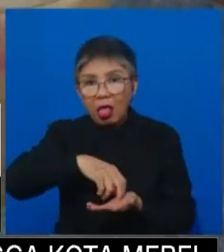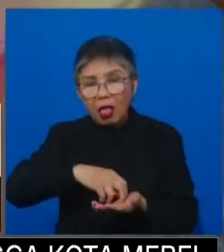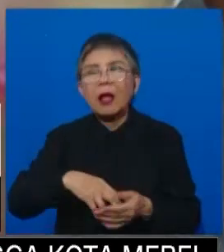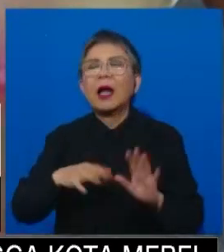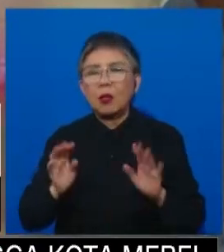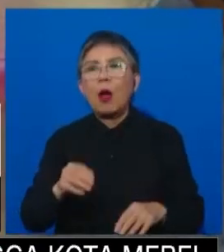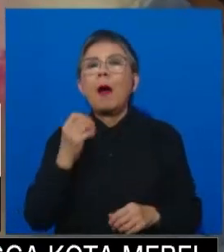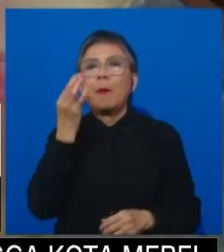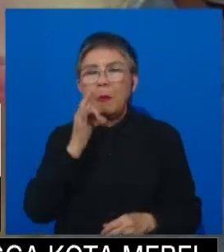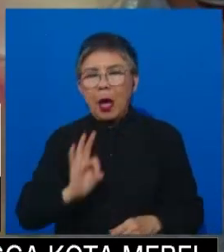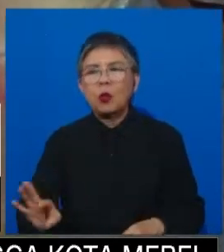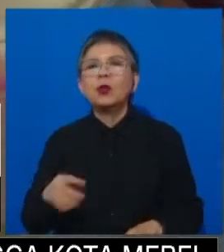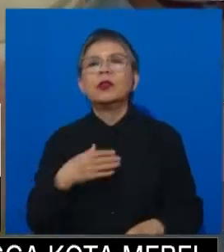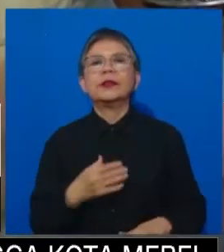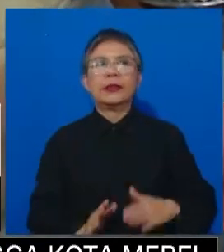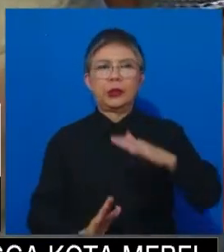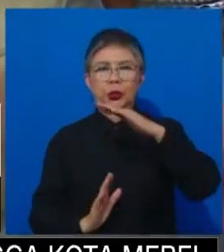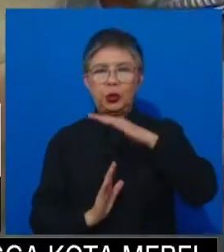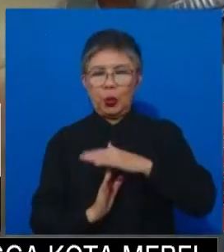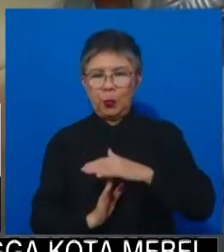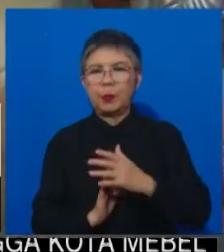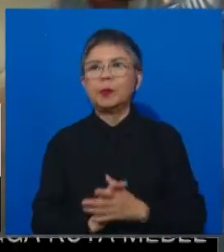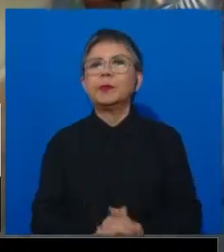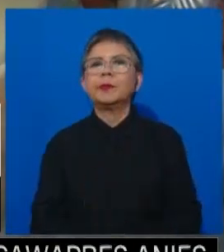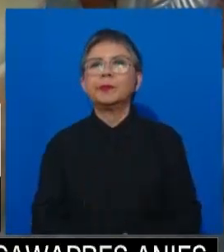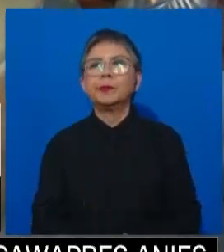berjalan menyusuri jalanan ibu kota.